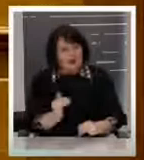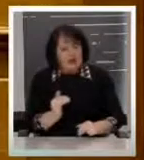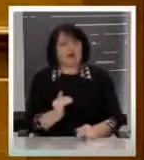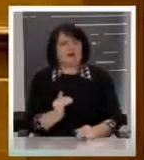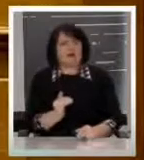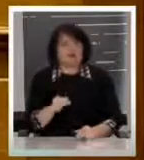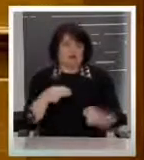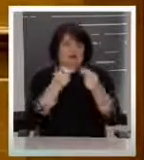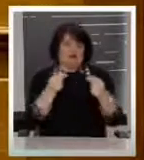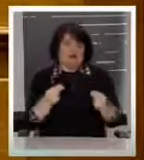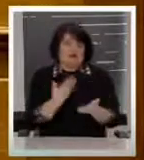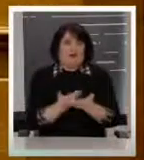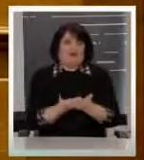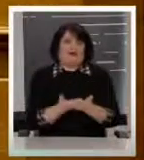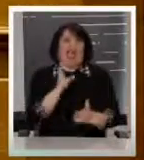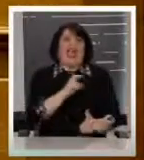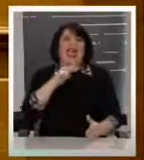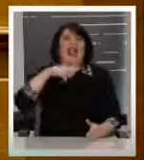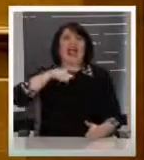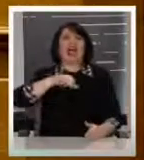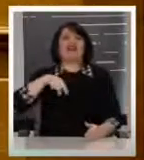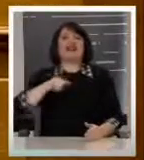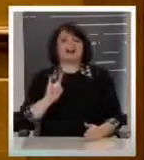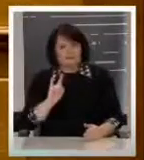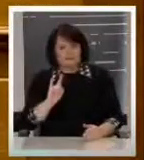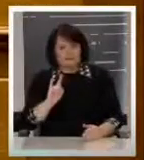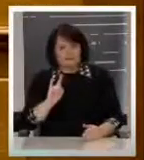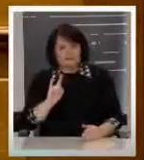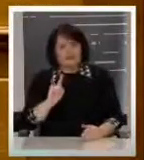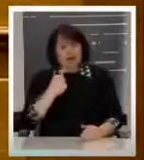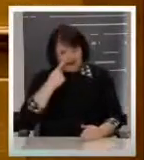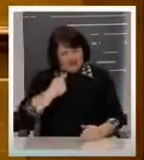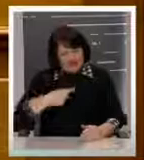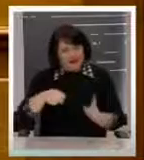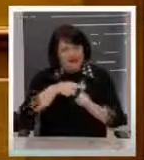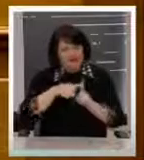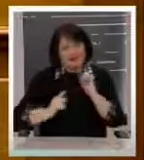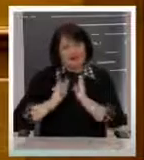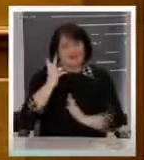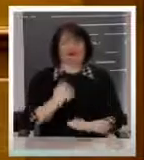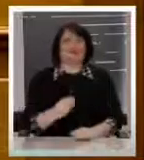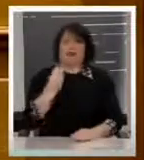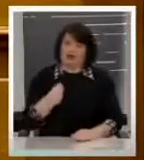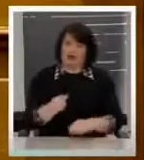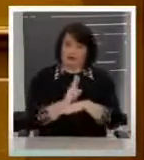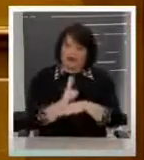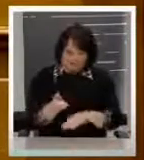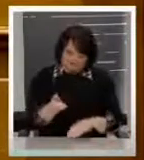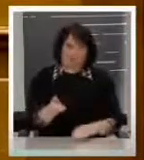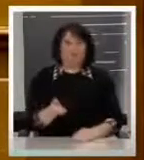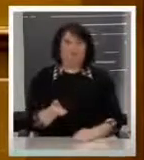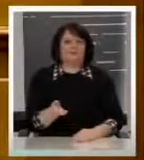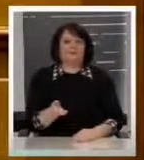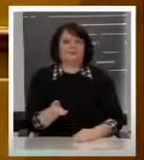σημερινά στοιχεία από την Εργάνη, τις θετικές προοπτικές ανάκαμψης οικονομίας. Θα καταθέσω μόνο στη Βουλή